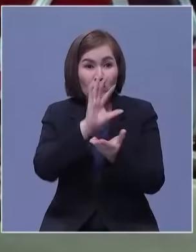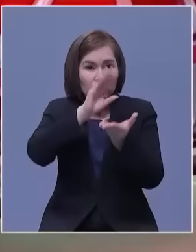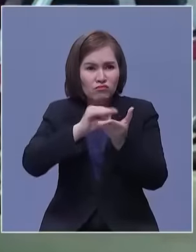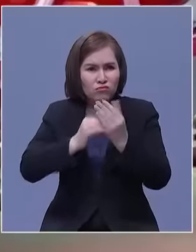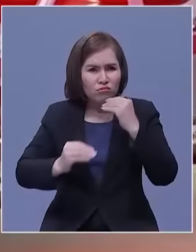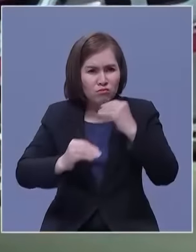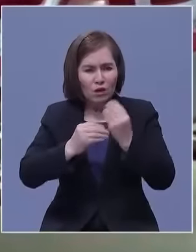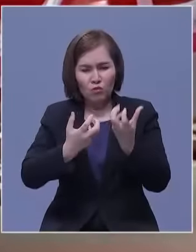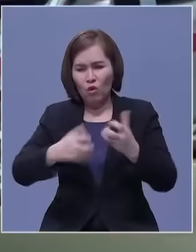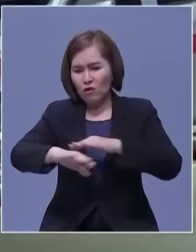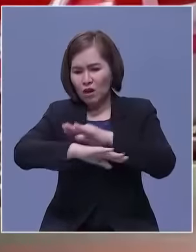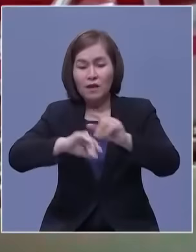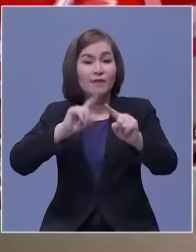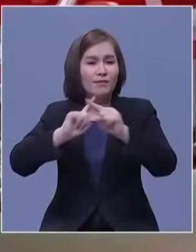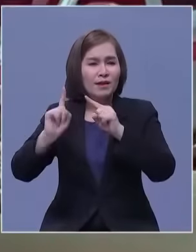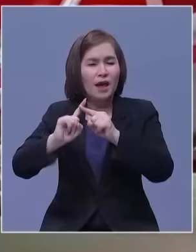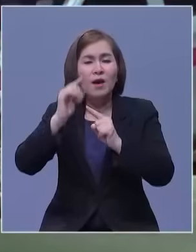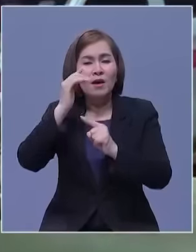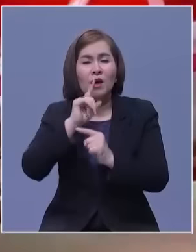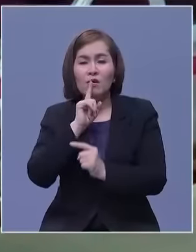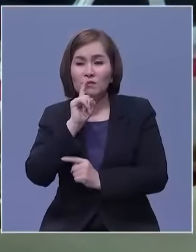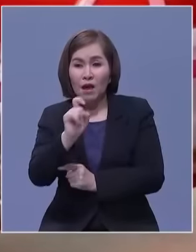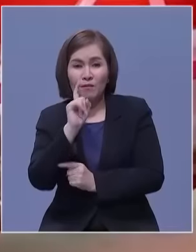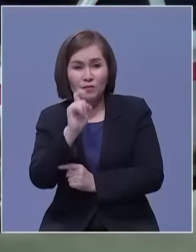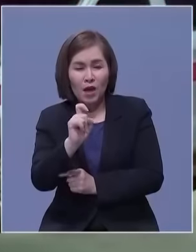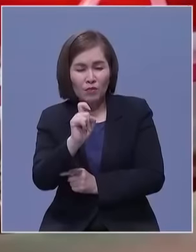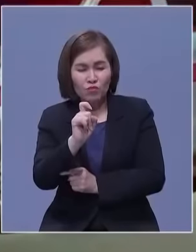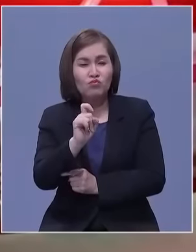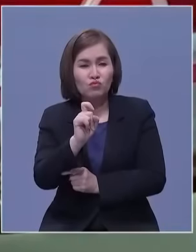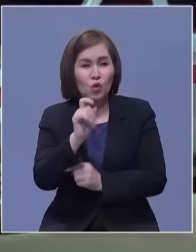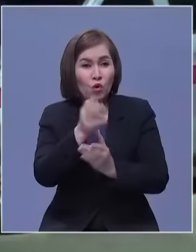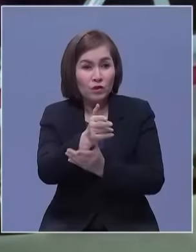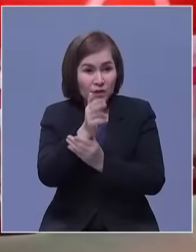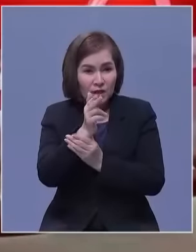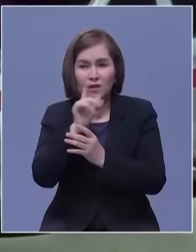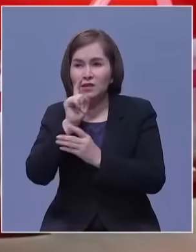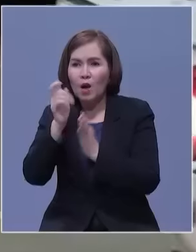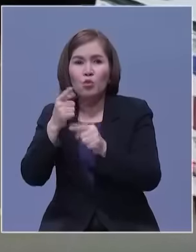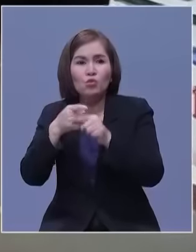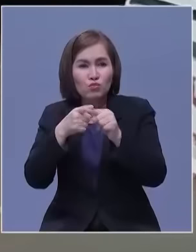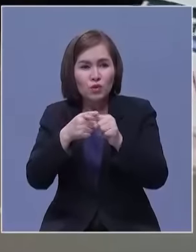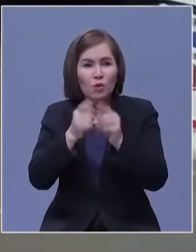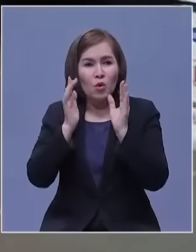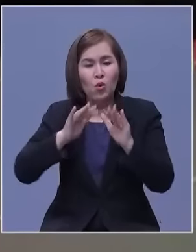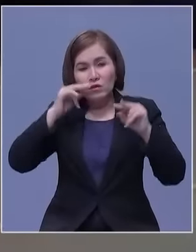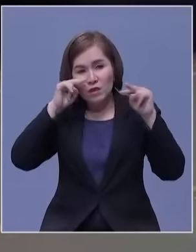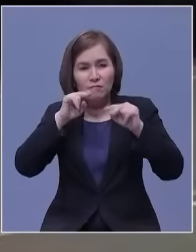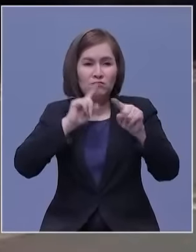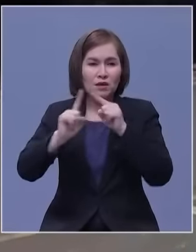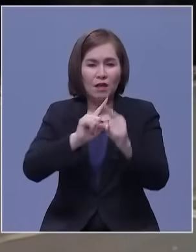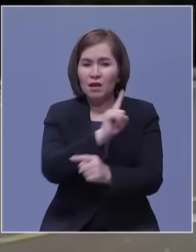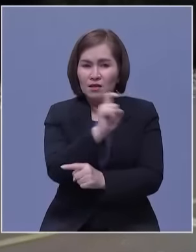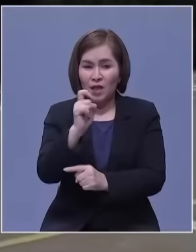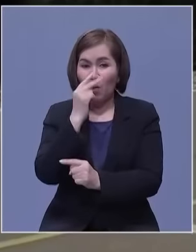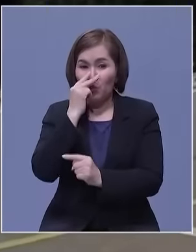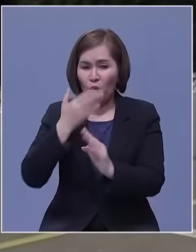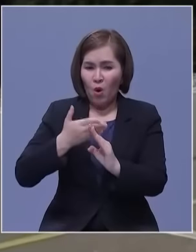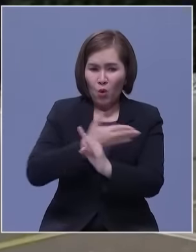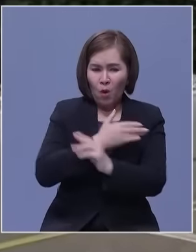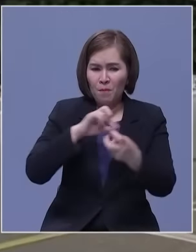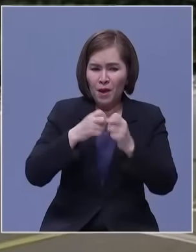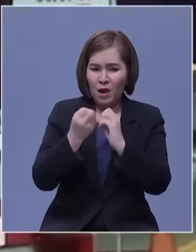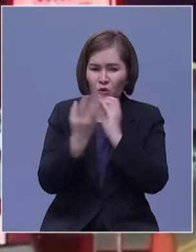รวมพยานหลักฐานแล้วก็สอบปากคำผู้ก่อเหตุนะครับสอบถามผู้บาดเจ็บรวมถึงพยานคนที่เห็นเหตุการณ์เพื่อหาสาเหตุที่แท้จริง